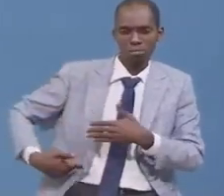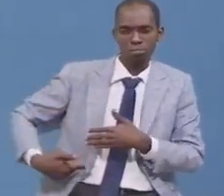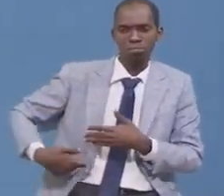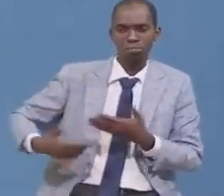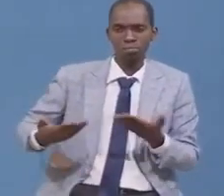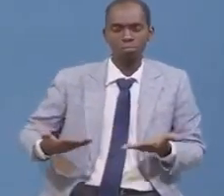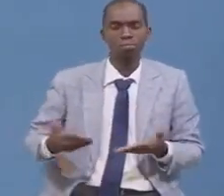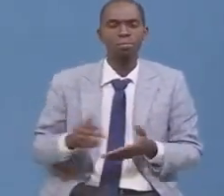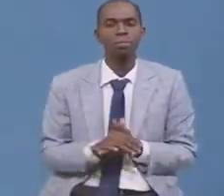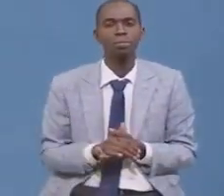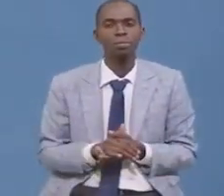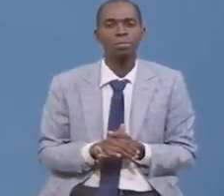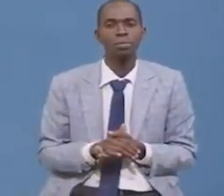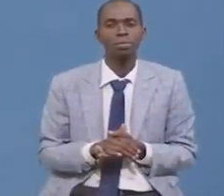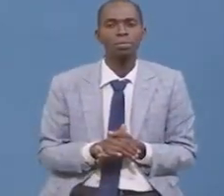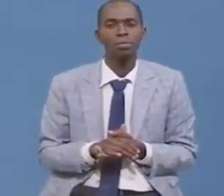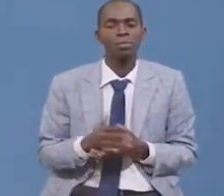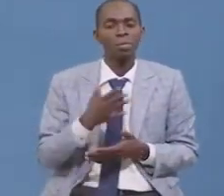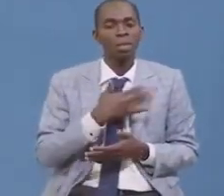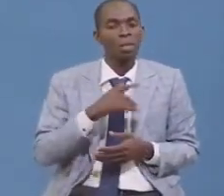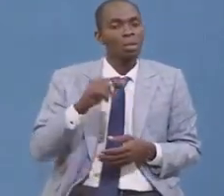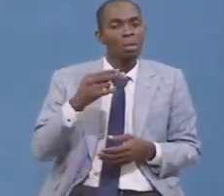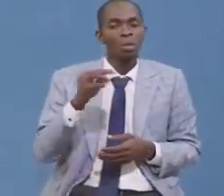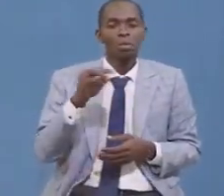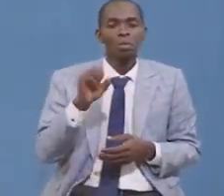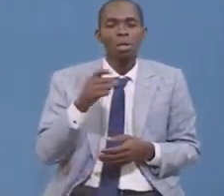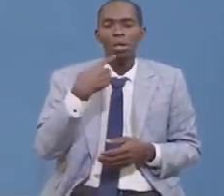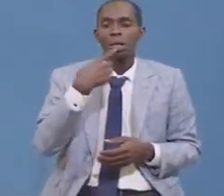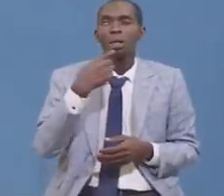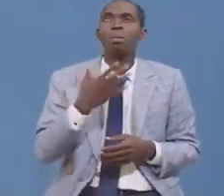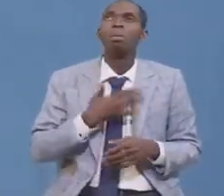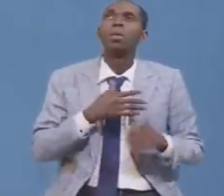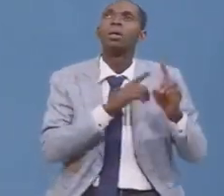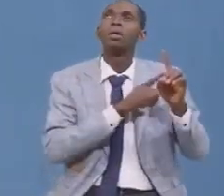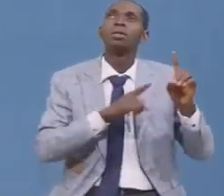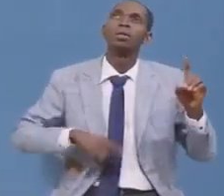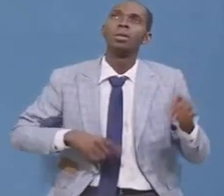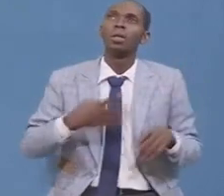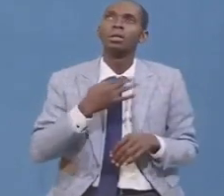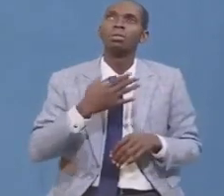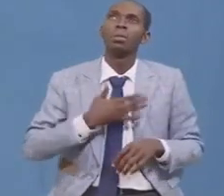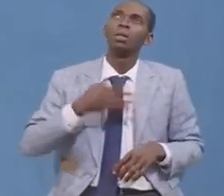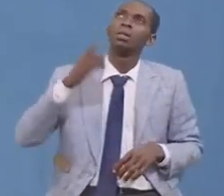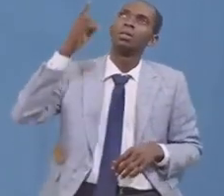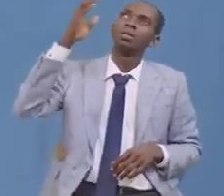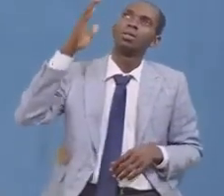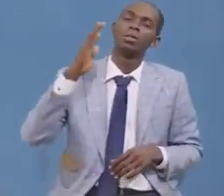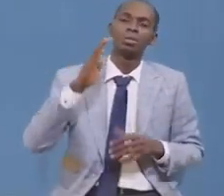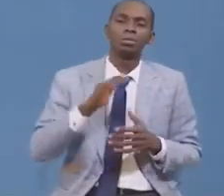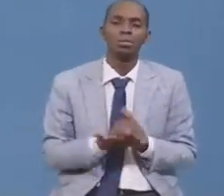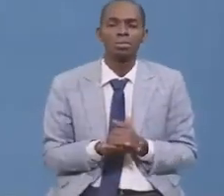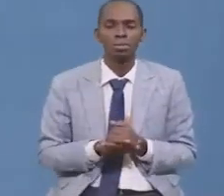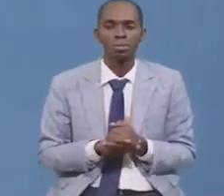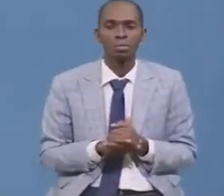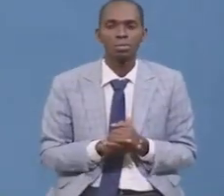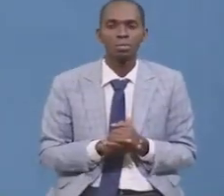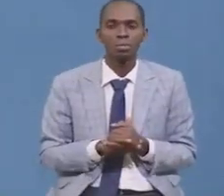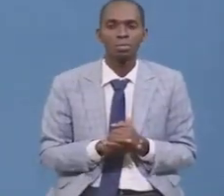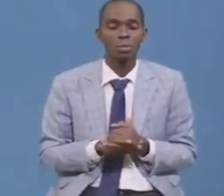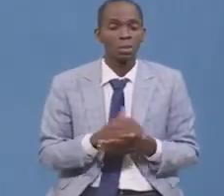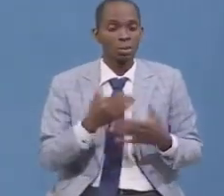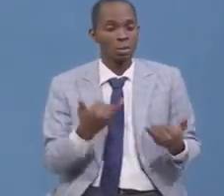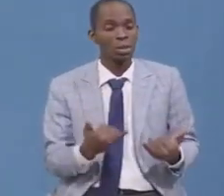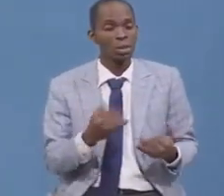ప్రక్క గాయములో పెట్టి చూడు. And Thomas said, my Lord and my God. తోమా అన్నాడు, నా దేవా నా ప్రభువా. He